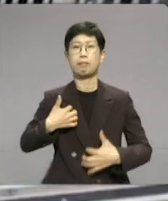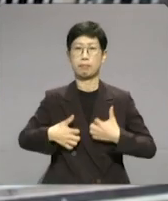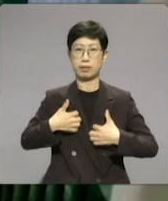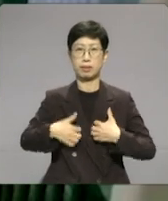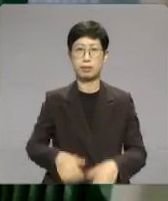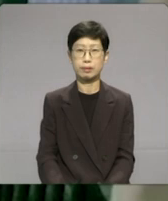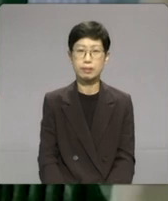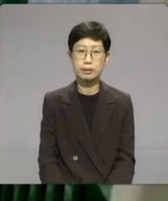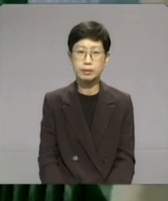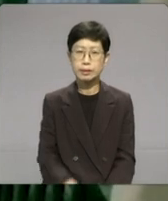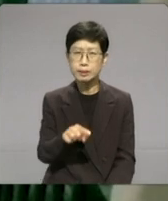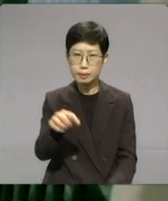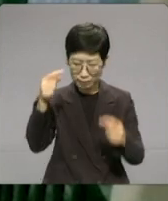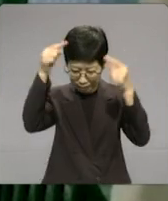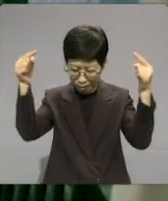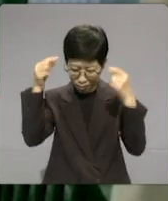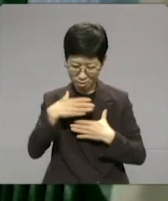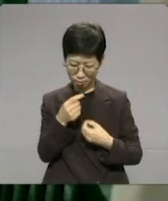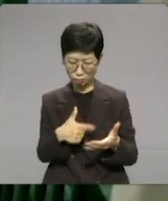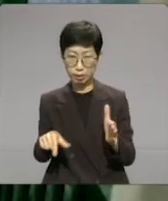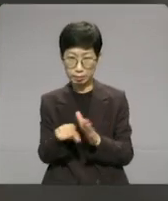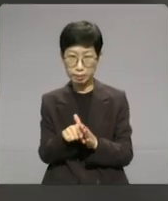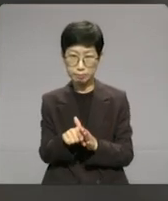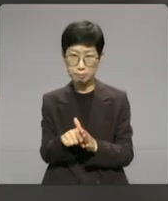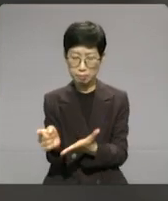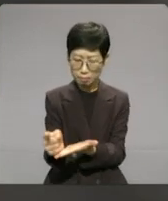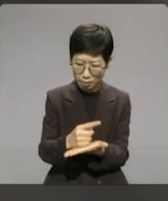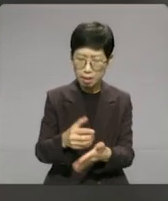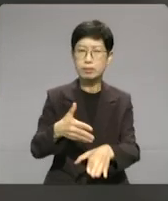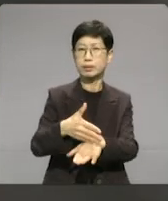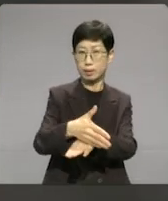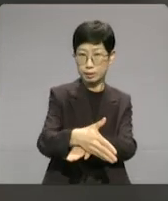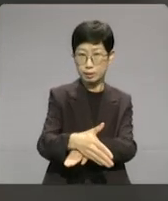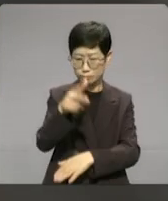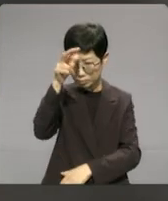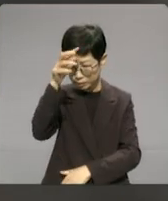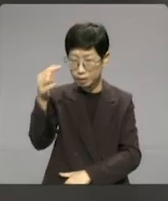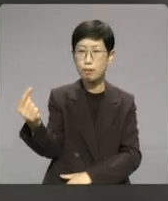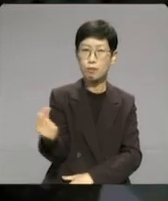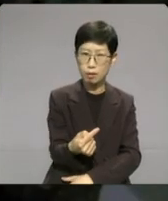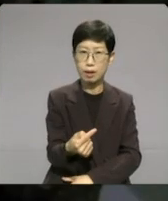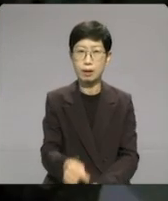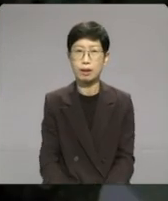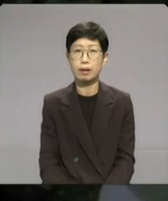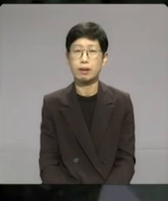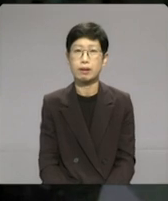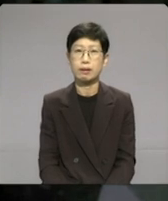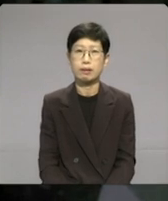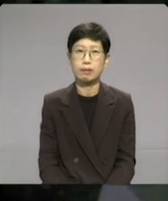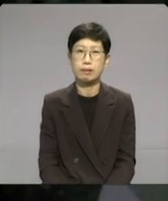했는데요 코알라의 안전을 위해 기차는 속도를 줄였고 그 사이 경찰이 출동하는 등 소동이